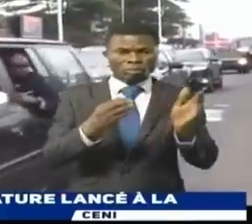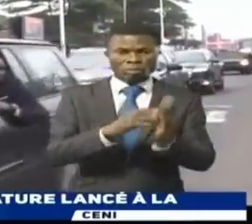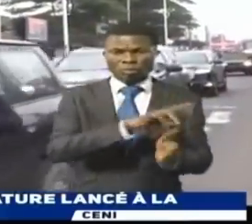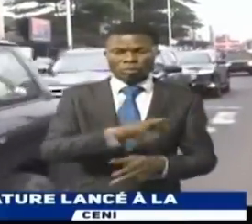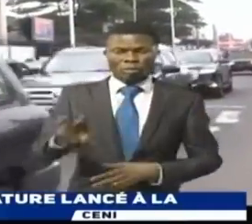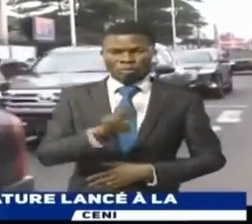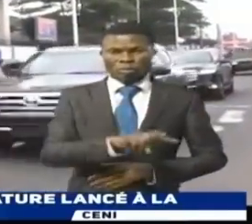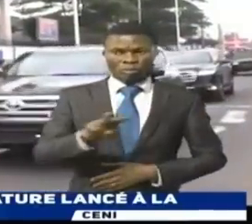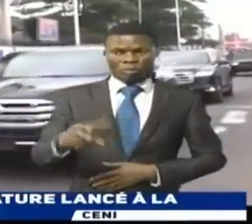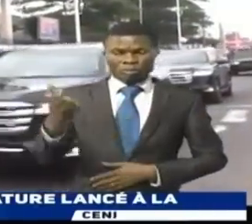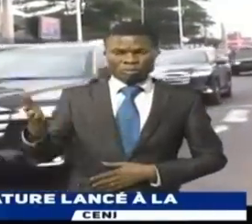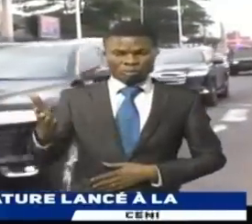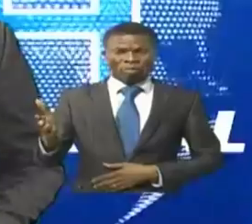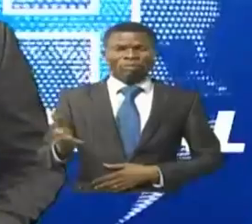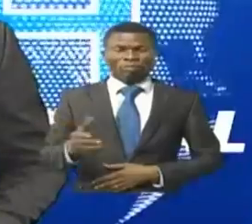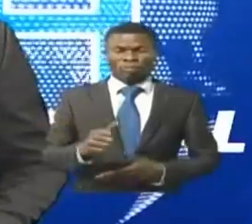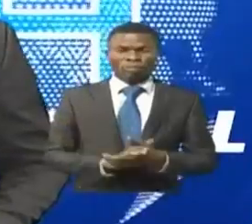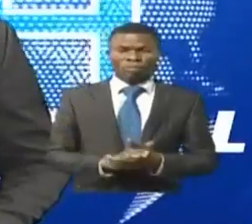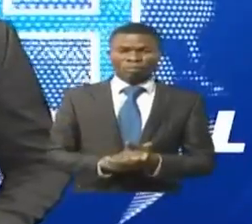2022.